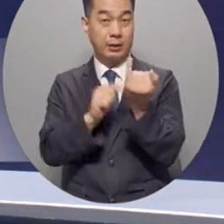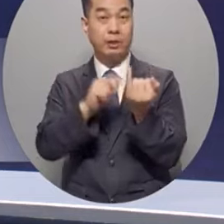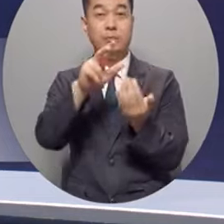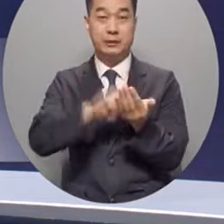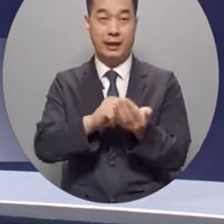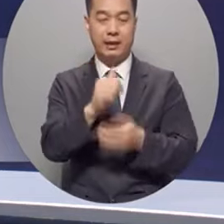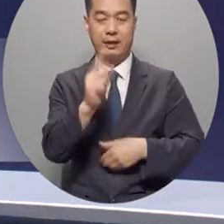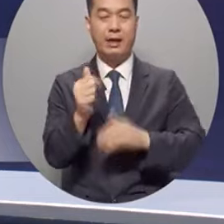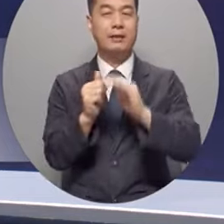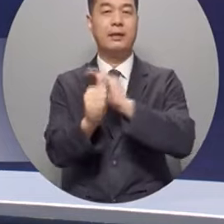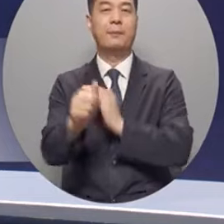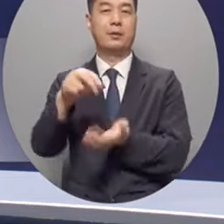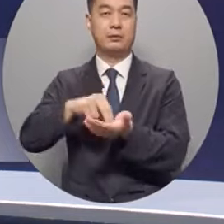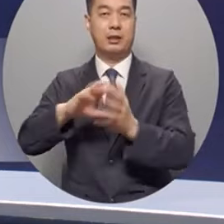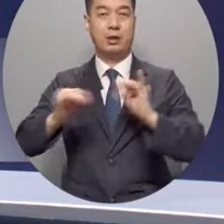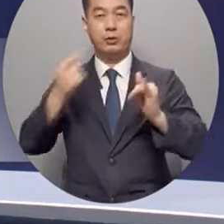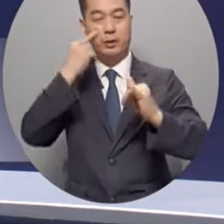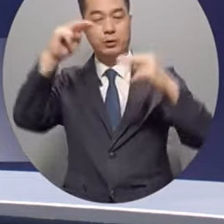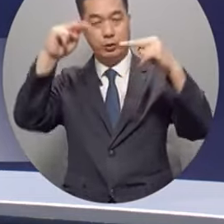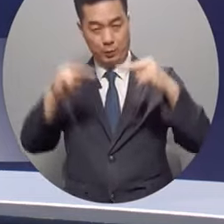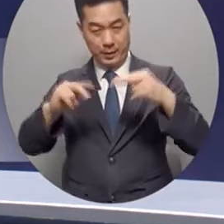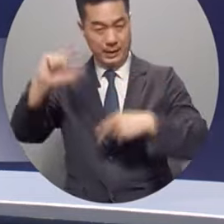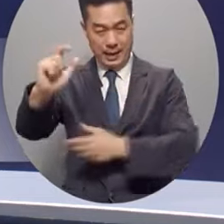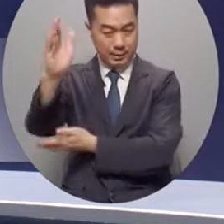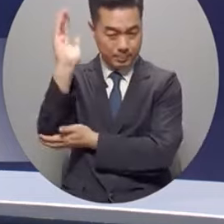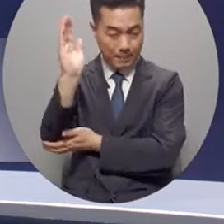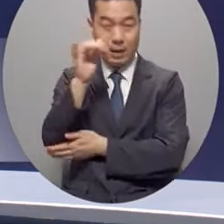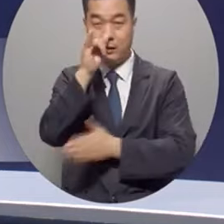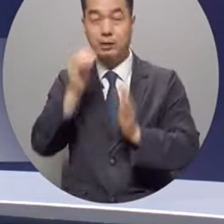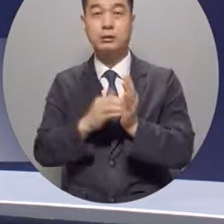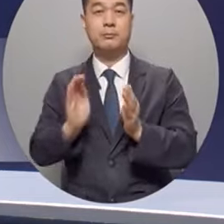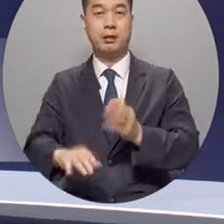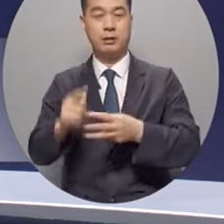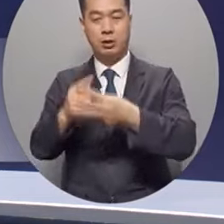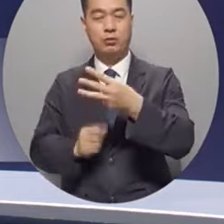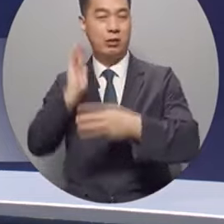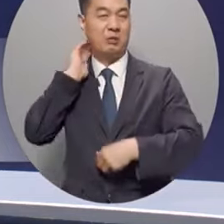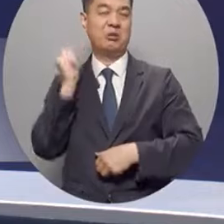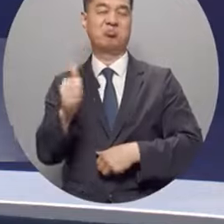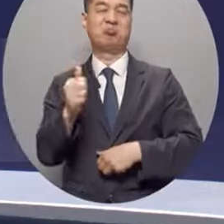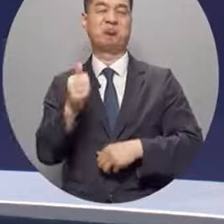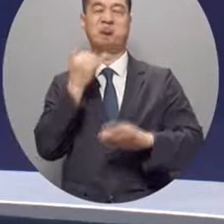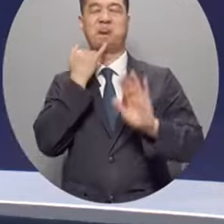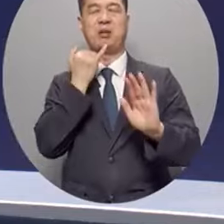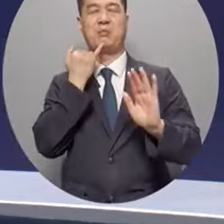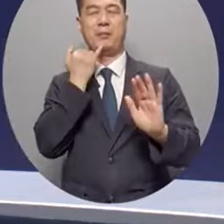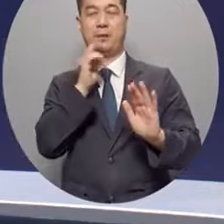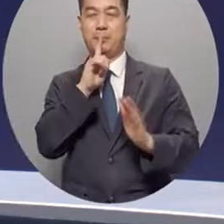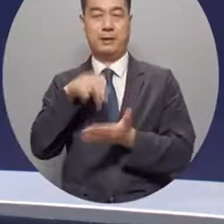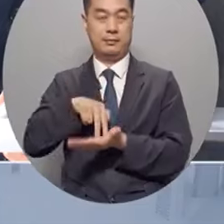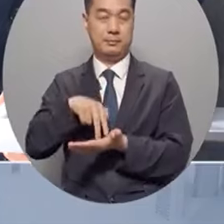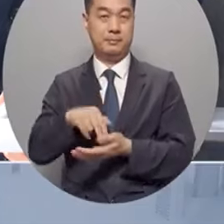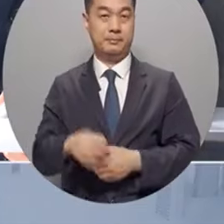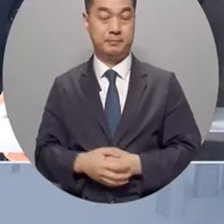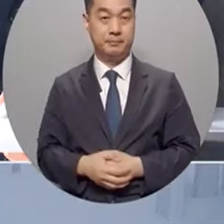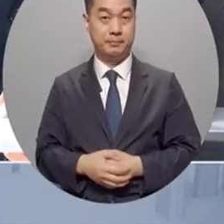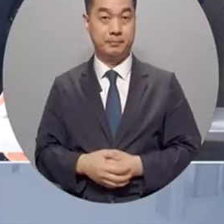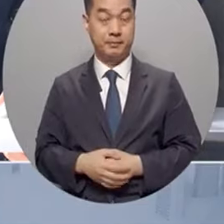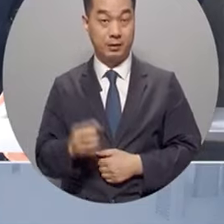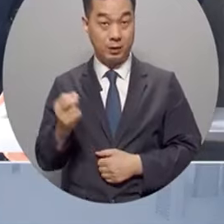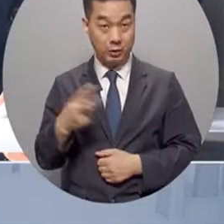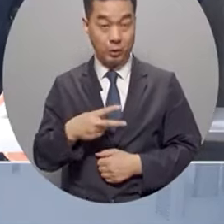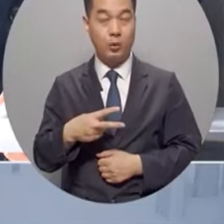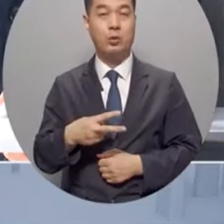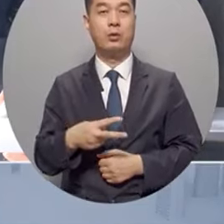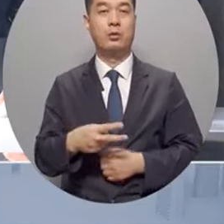대표는 국민 눈높이를 강조해 왔지만 윤 대통령은 큰 문제가 없다는 입장이 확고합니다 또 의정 갈등 해법을